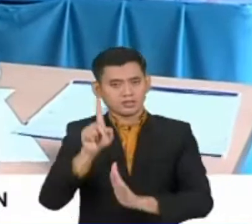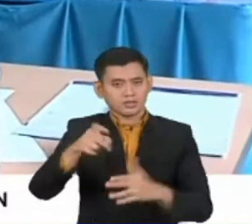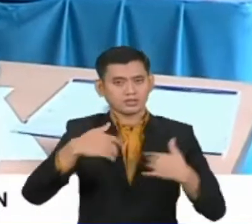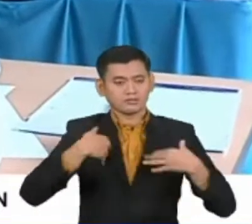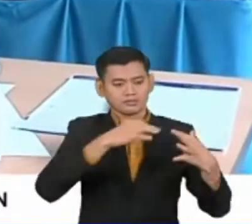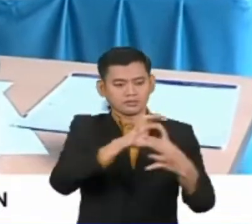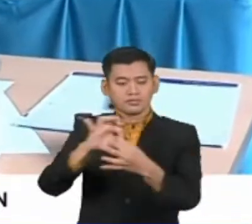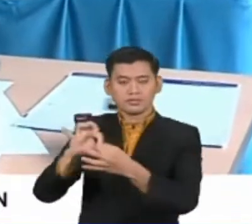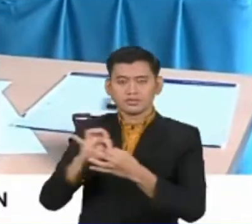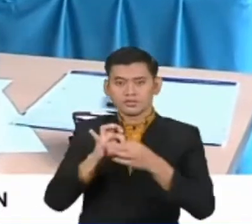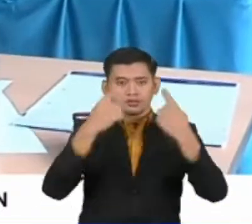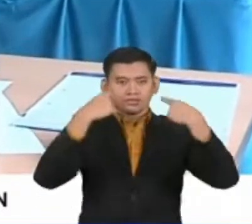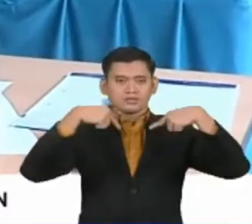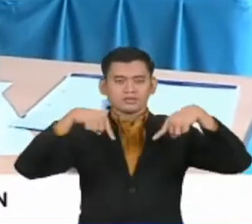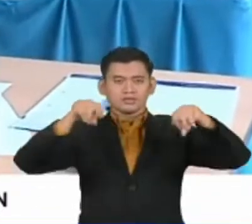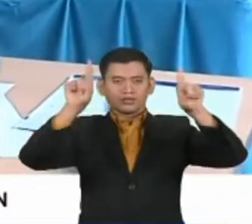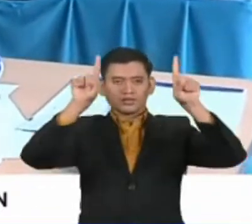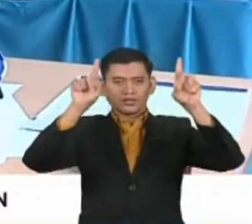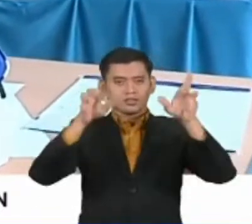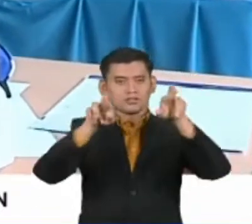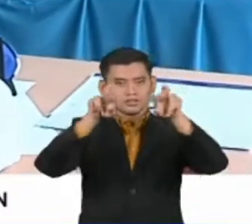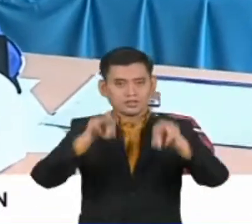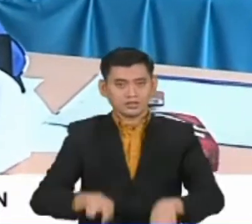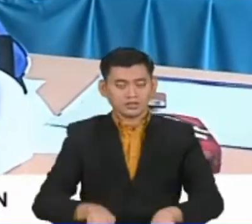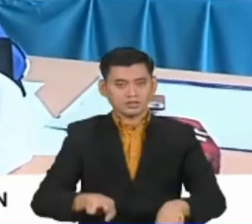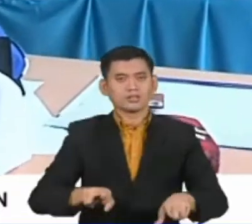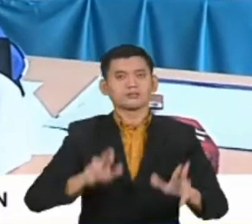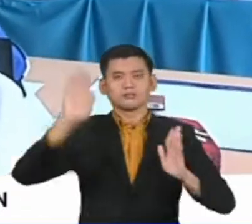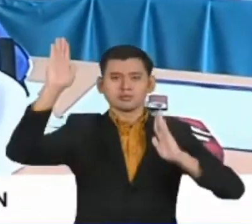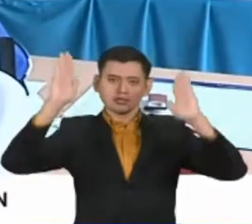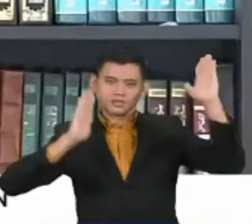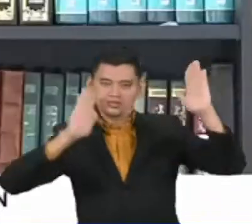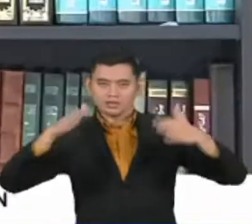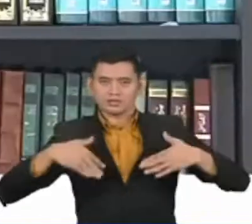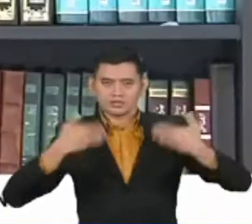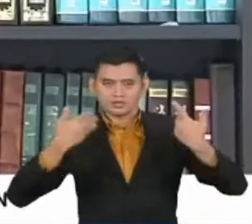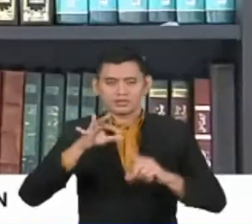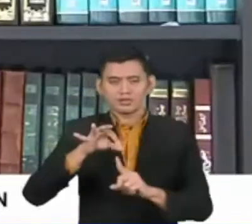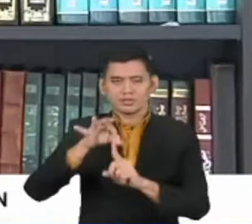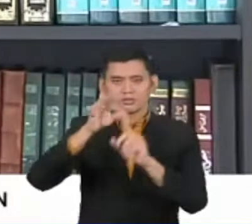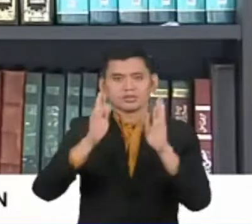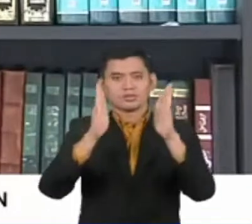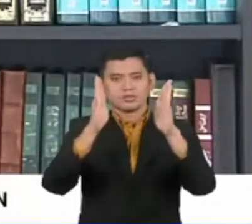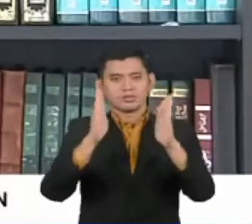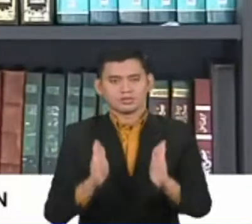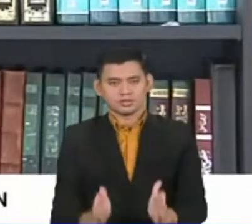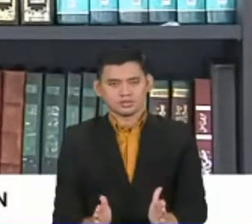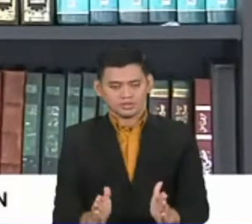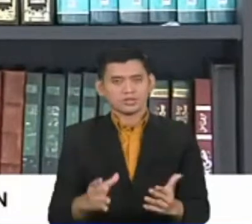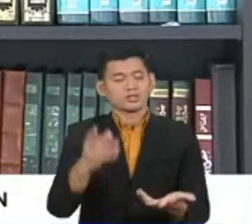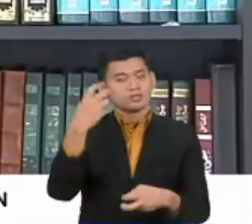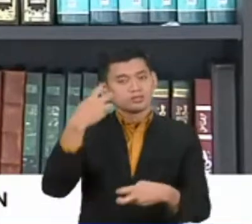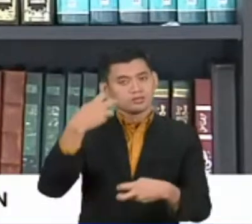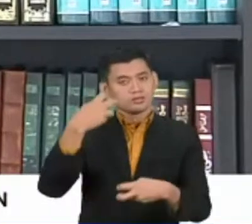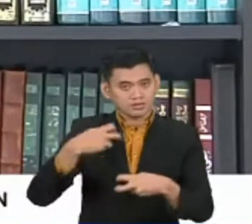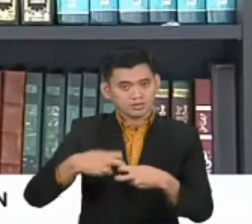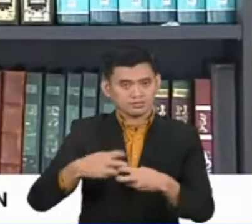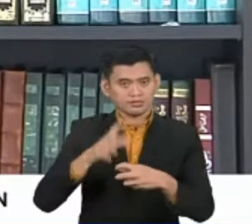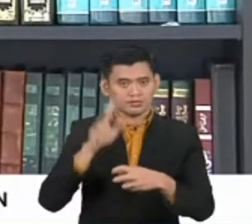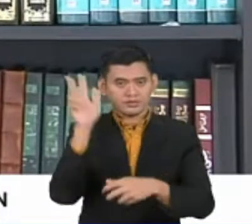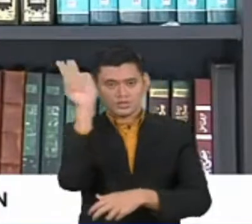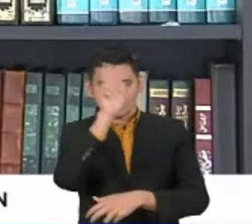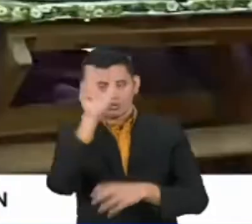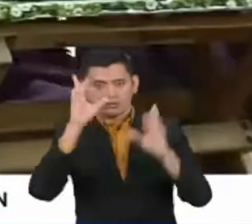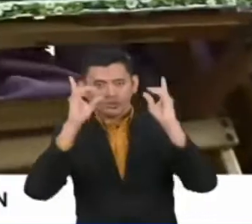Malaysia dalam memastikan kesejahteraan masyarakat terutamanya golongan rentan. Kerajaan menerusi Dasar Pendidikan